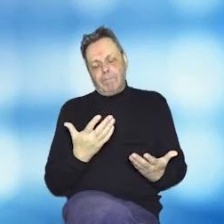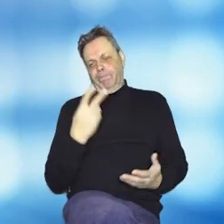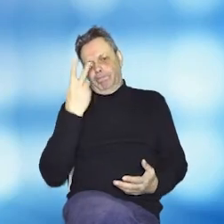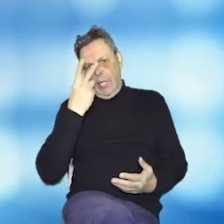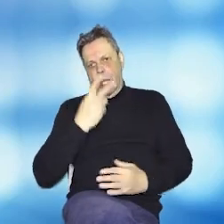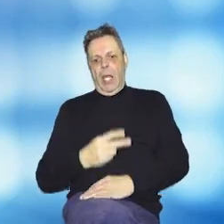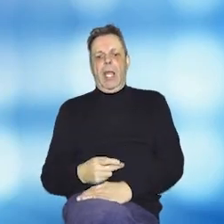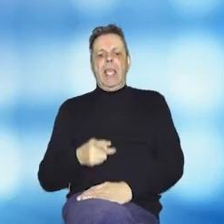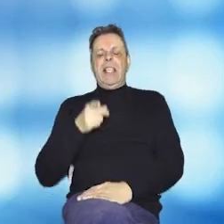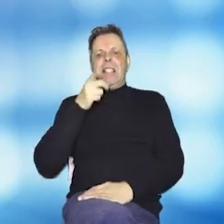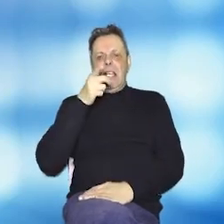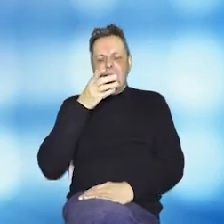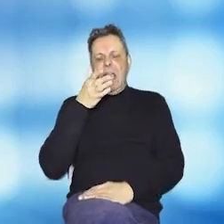evo,